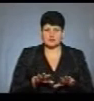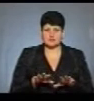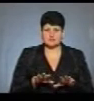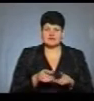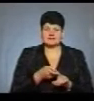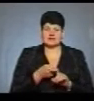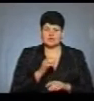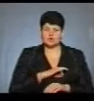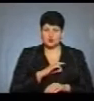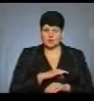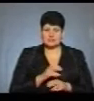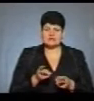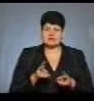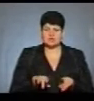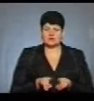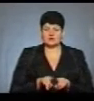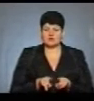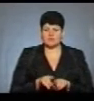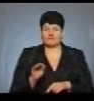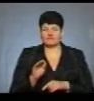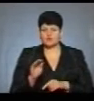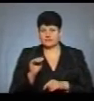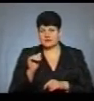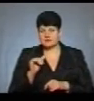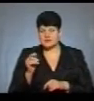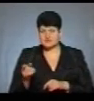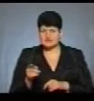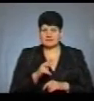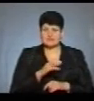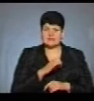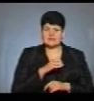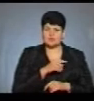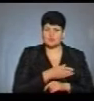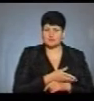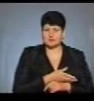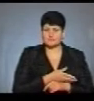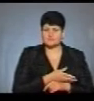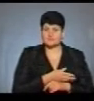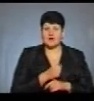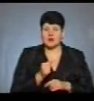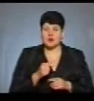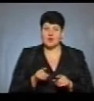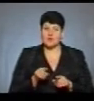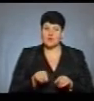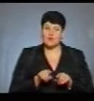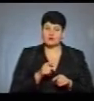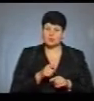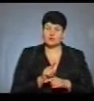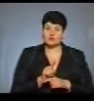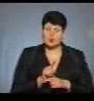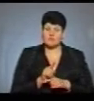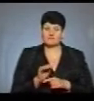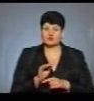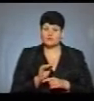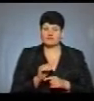від доходу і залишається одинаково в жовтні місяці і в листопаді місяці. А от норма в жовтні місяці в